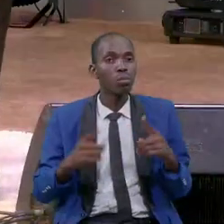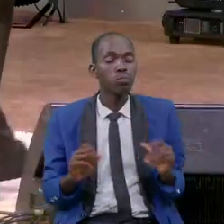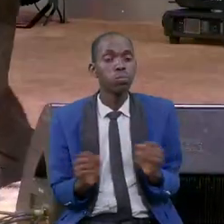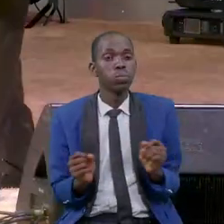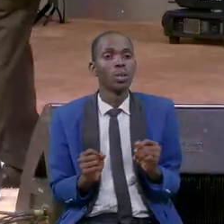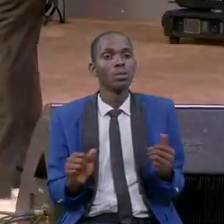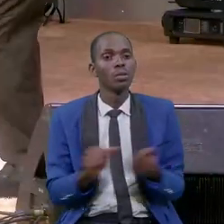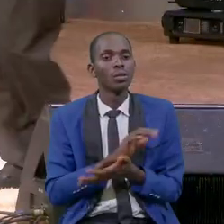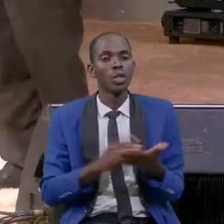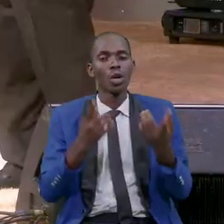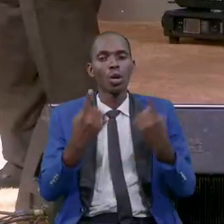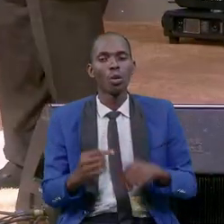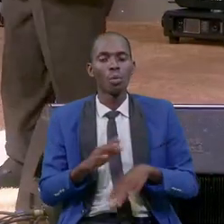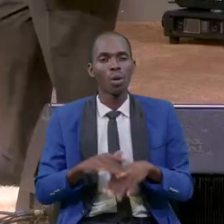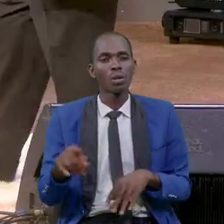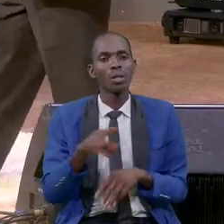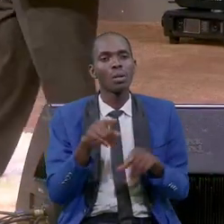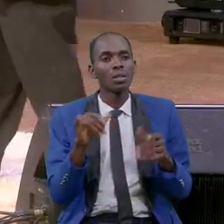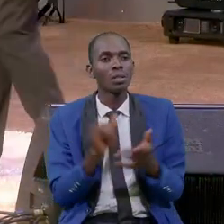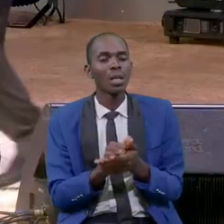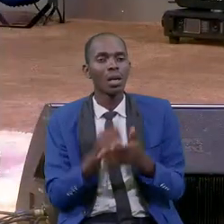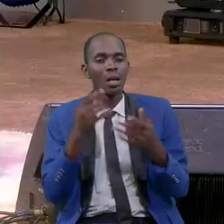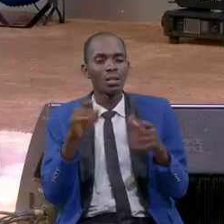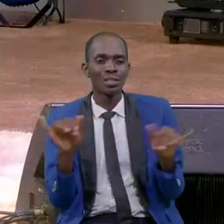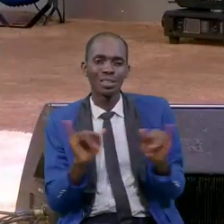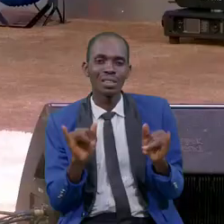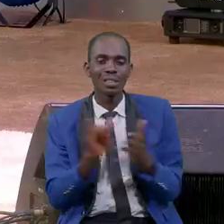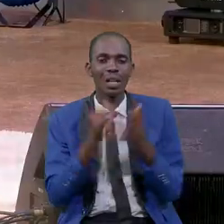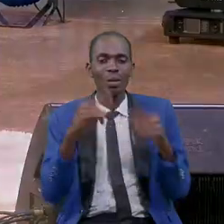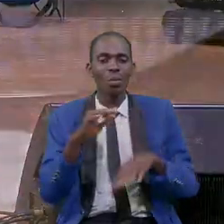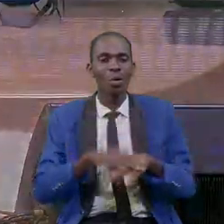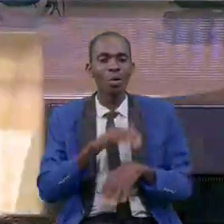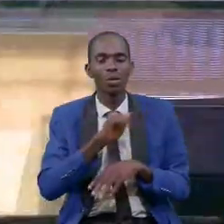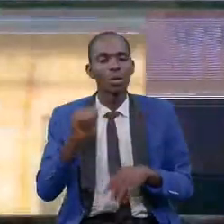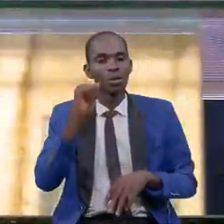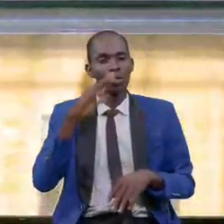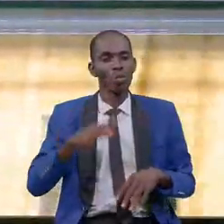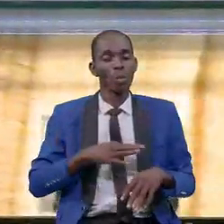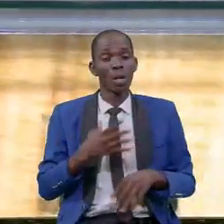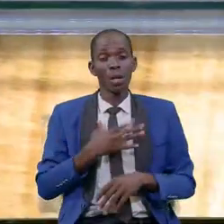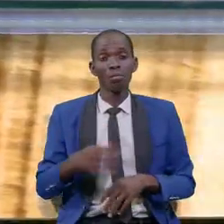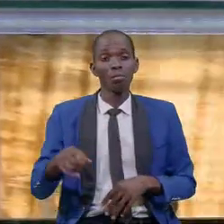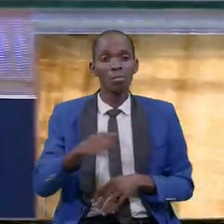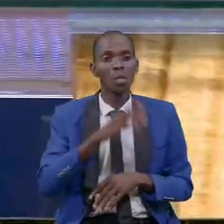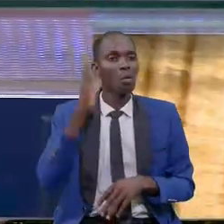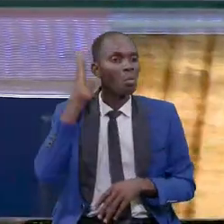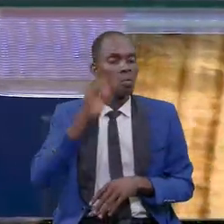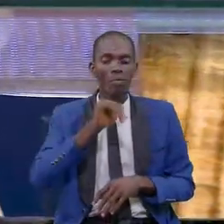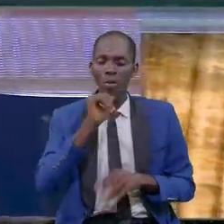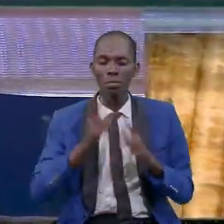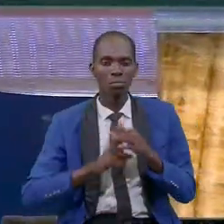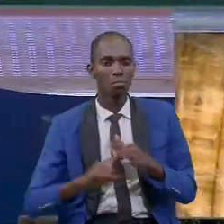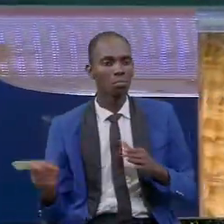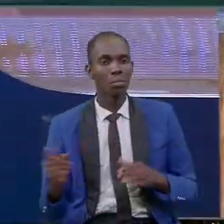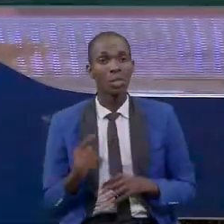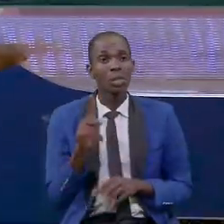Quand on dira paix et sûreté, la destruction viendra sur eux comme une femme dans l'enfantement et